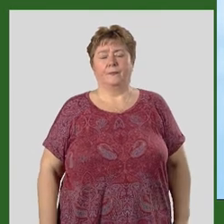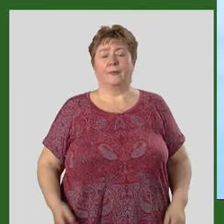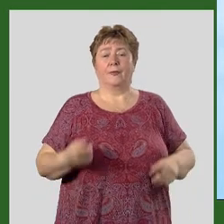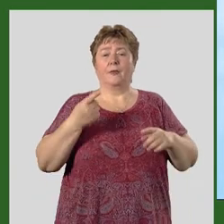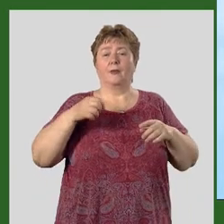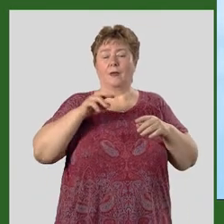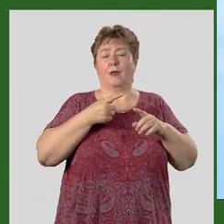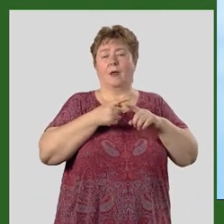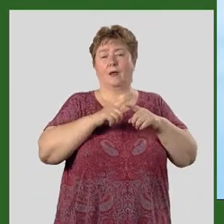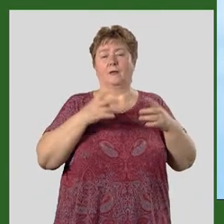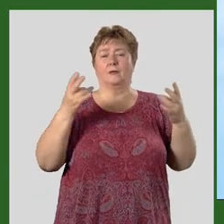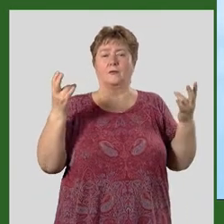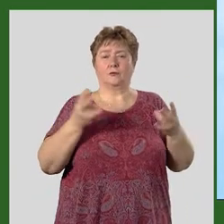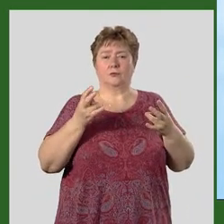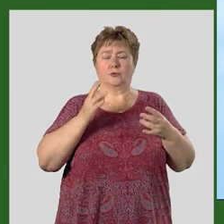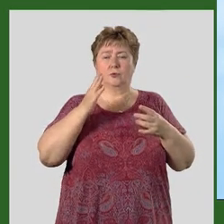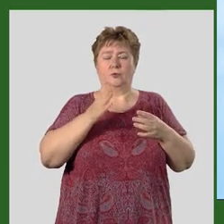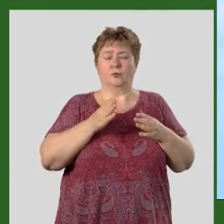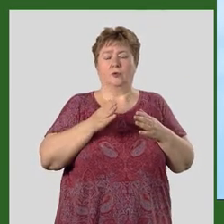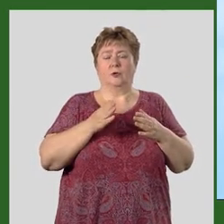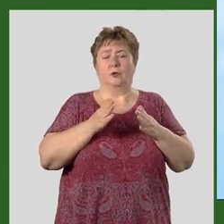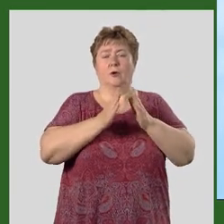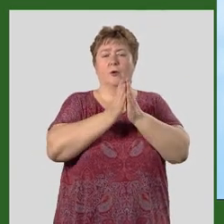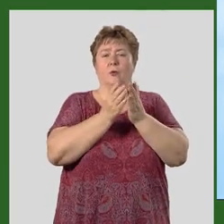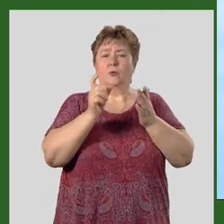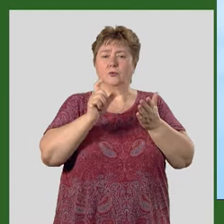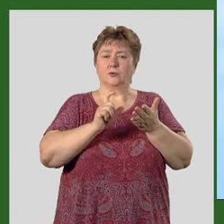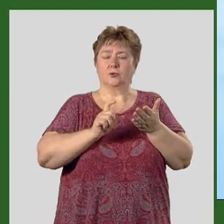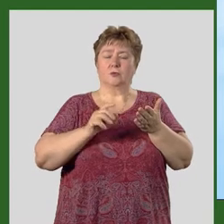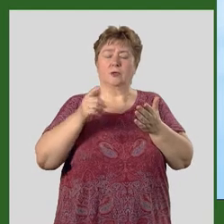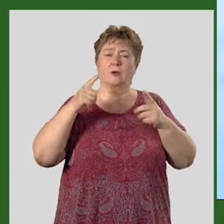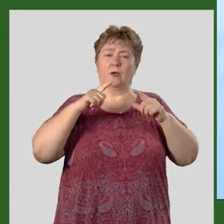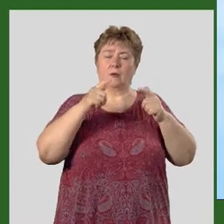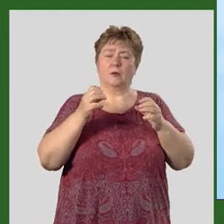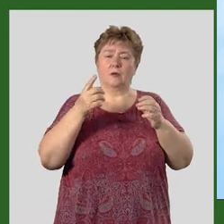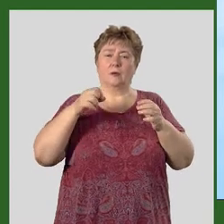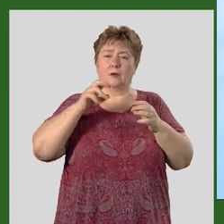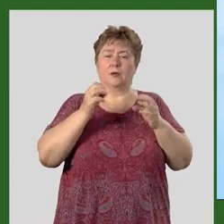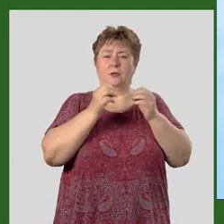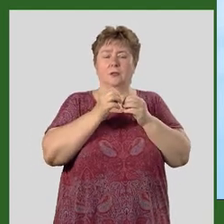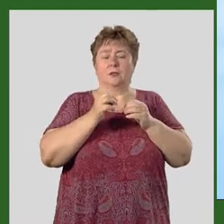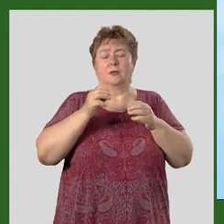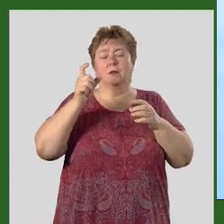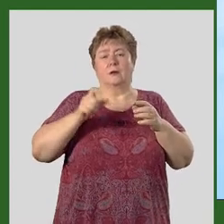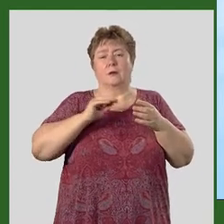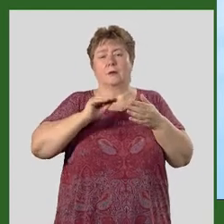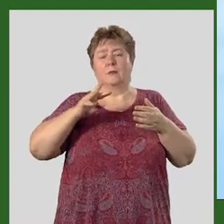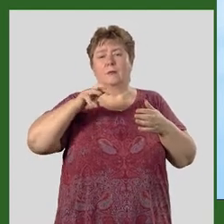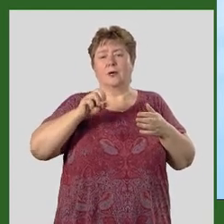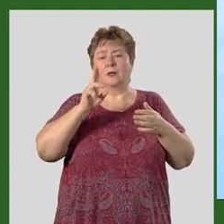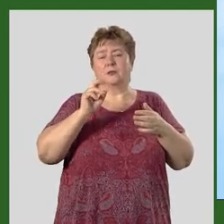Для этого вам будут необходимы учебник «География» для 10 класса автора